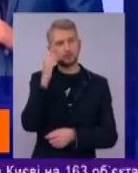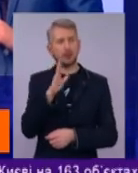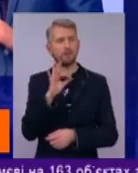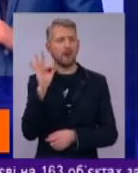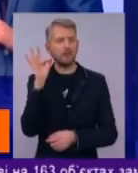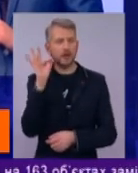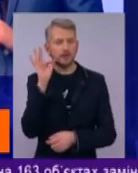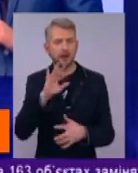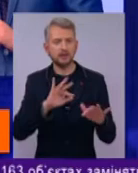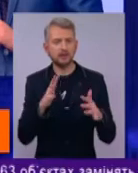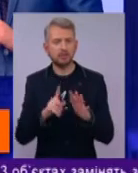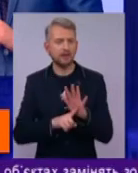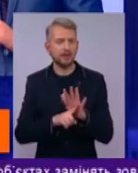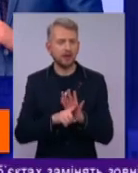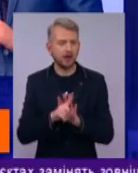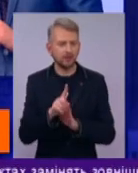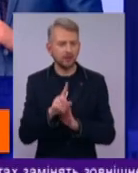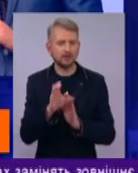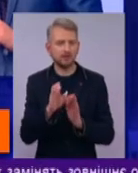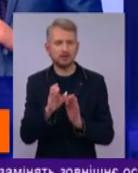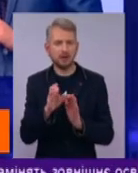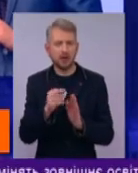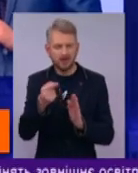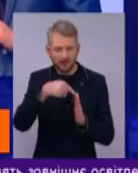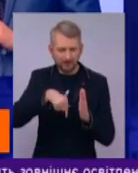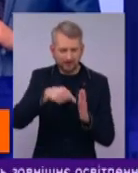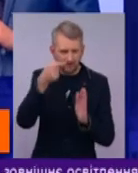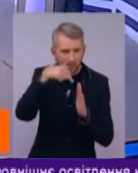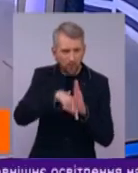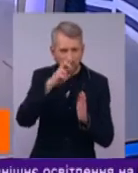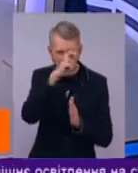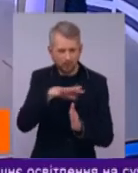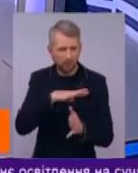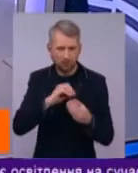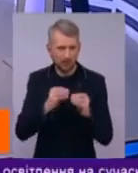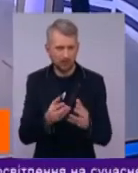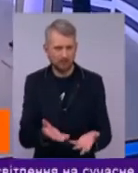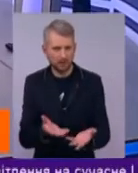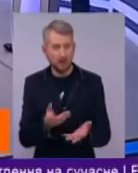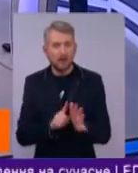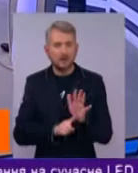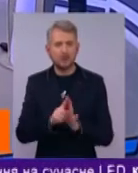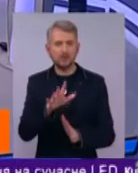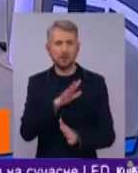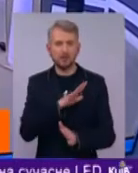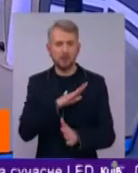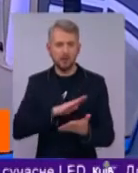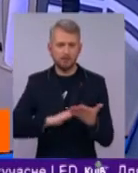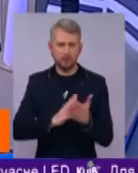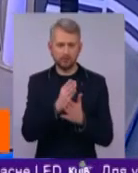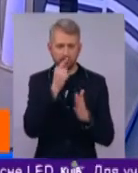Афганистане события начались с внутренней нестабильности. При этом сначала было